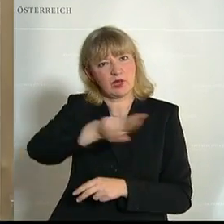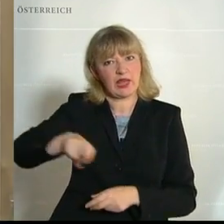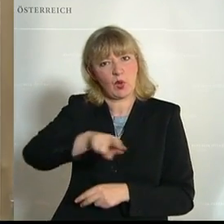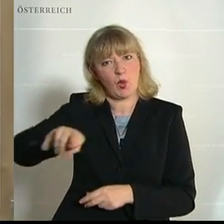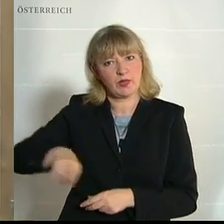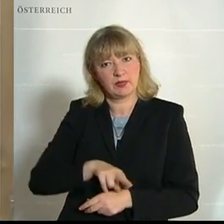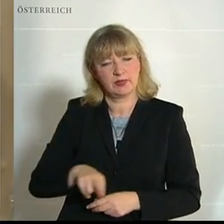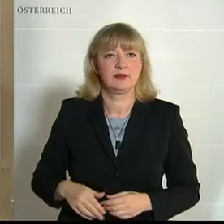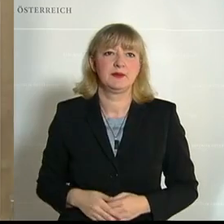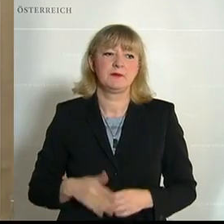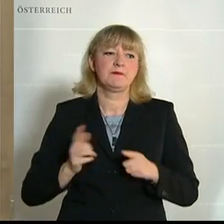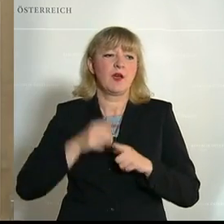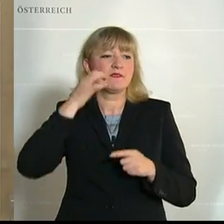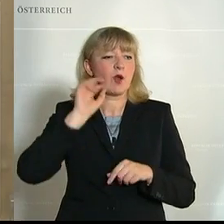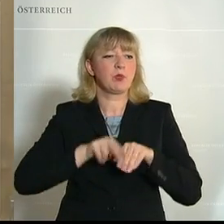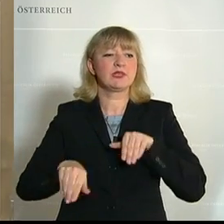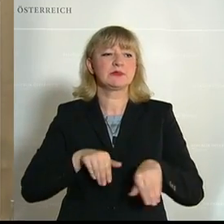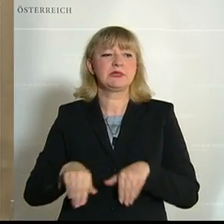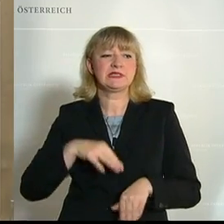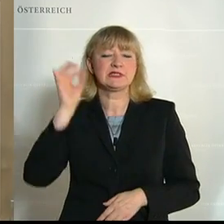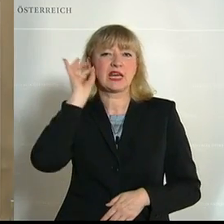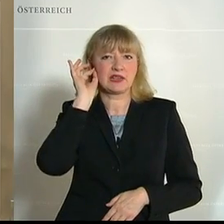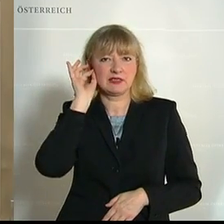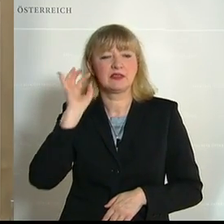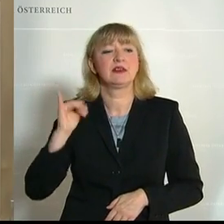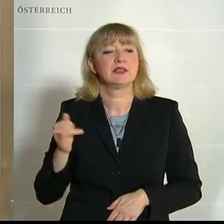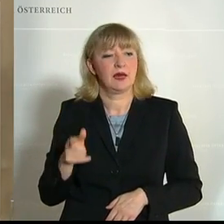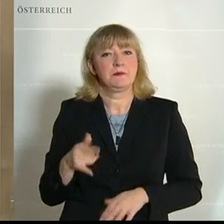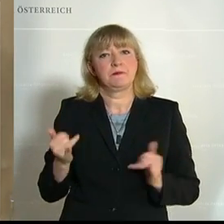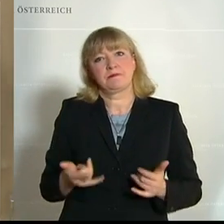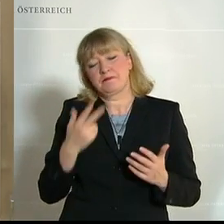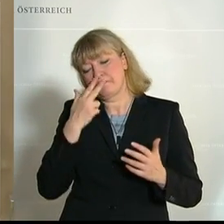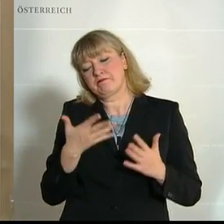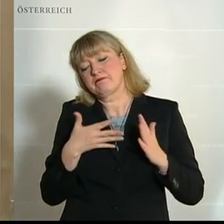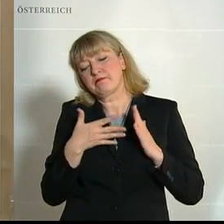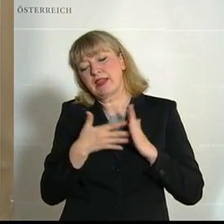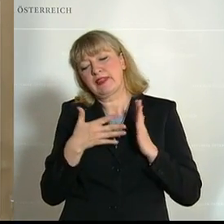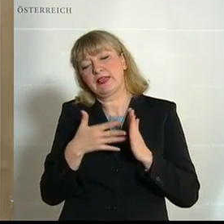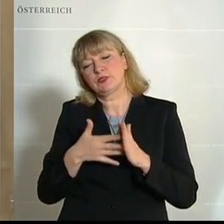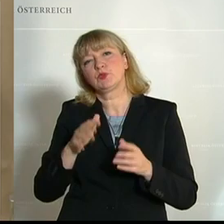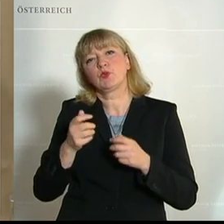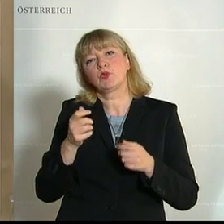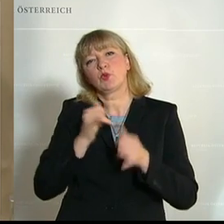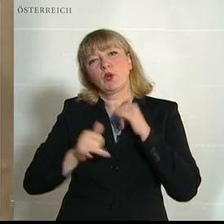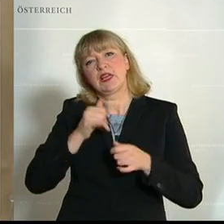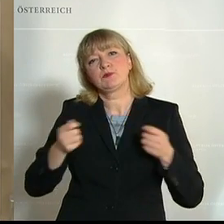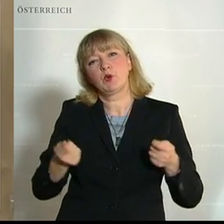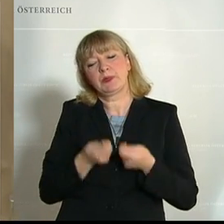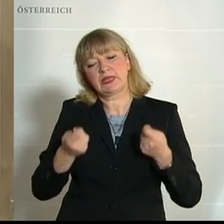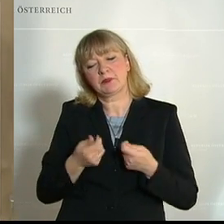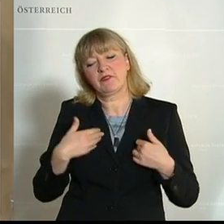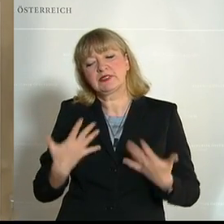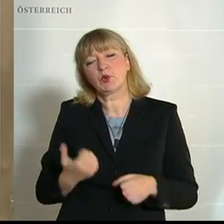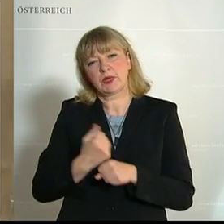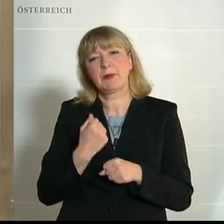haben. Und Frau Bundesministerin, dass wir die Testungen im Tourismus, in den Tourismusbetrieben so forciert